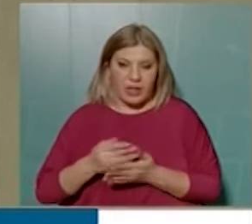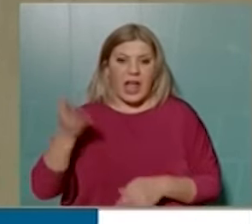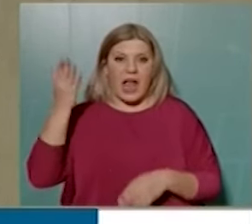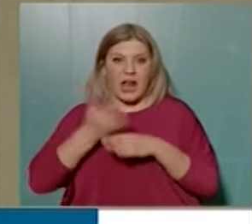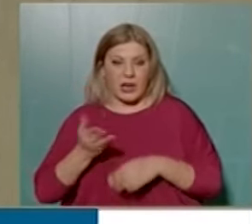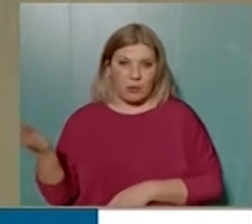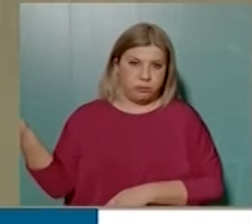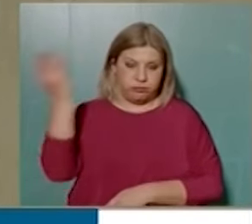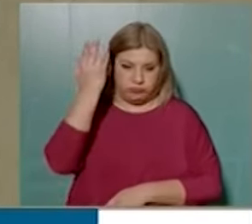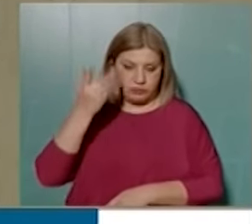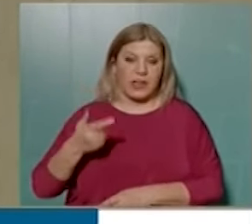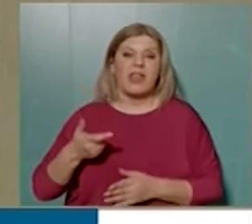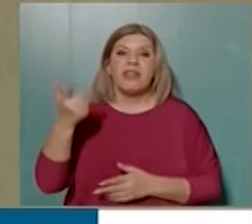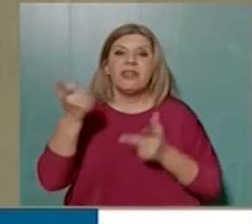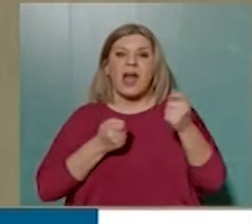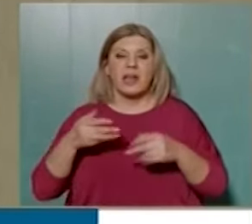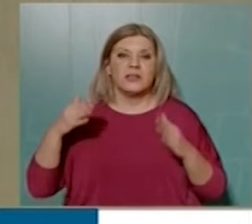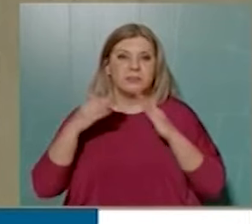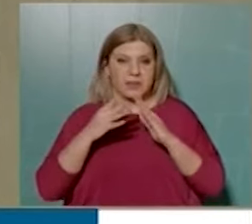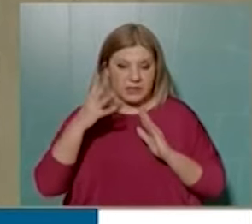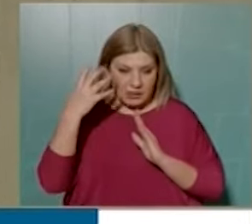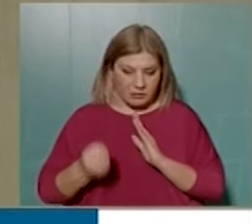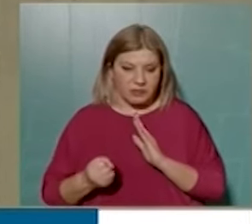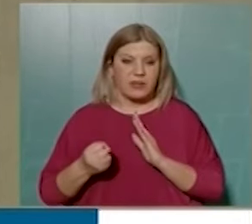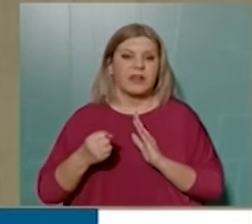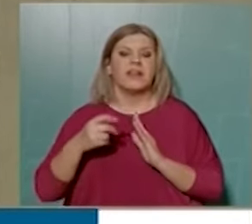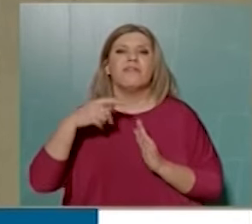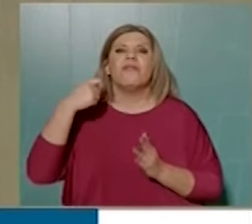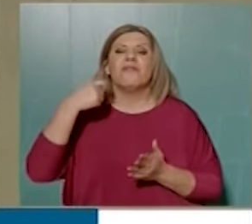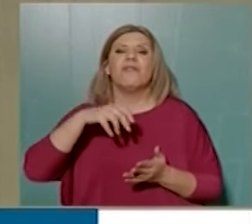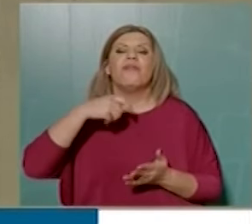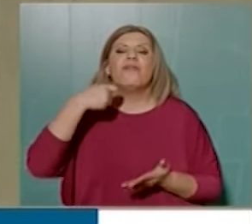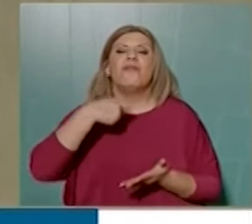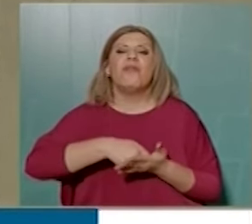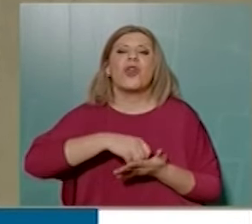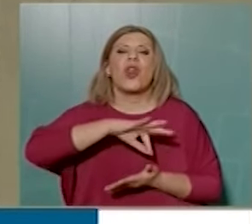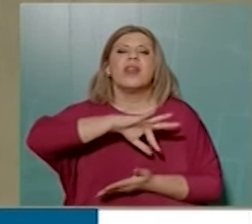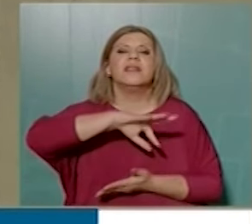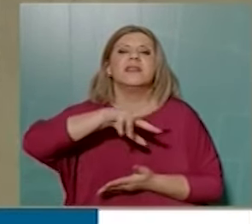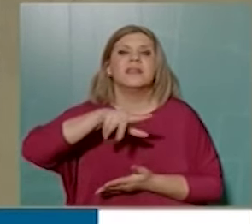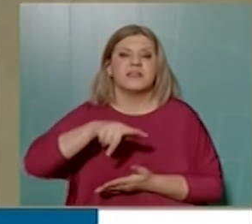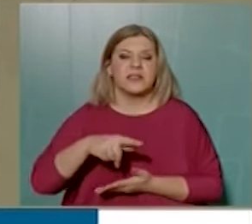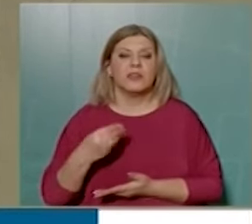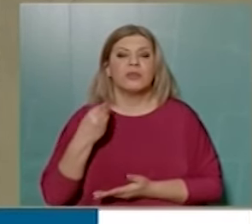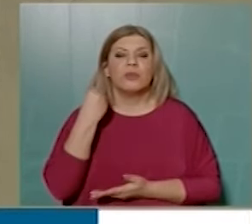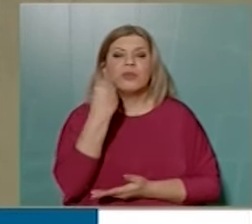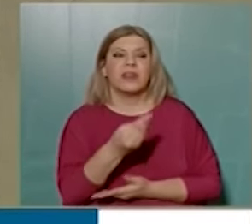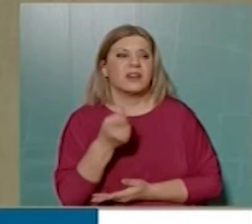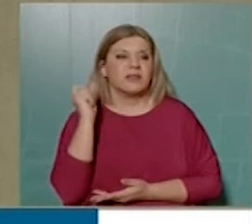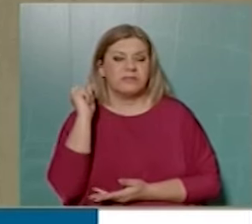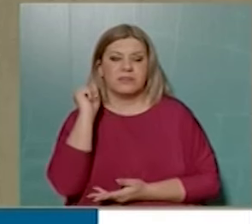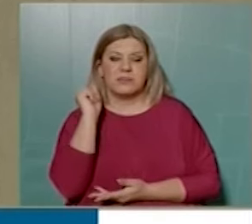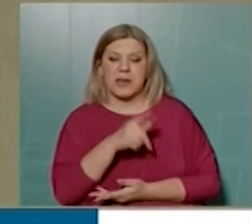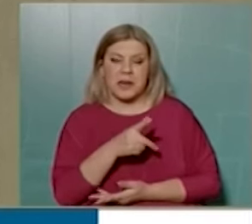και των δόσεων των στεγαστικών δανείων την ένταση φοροληστείας από την κεντρική κυβέρνηση του δίνετε τη χαριστική βολή